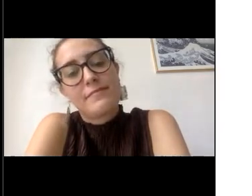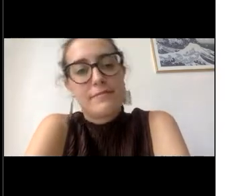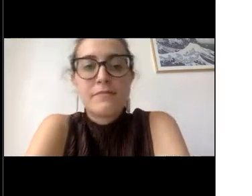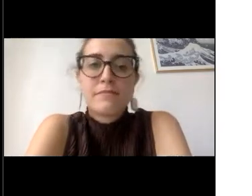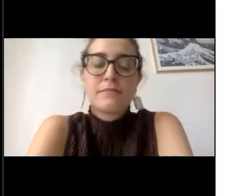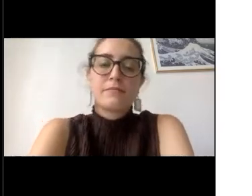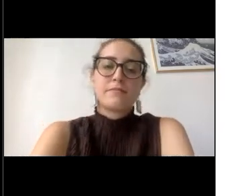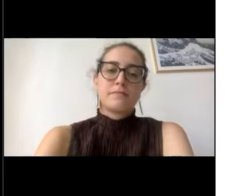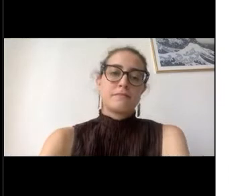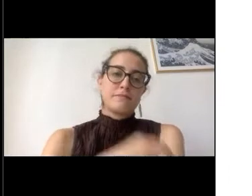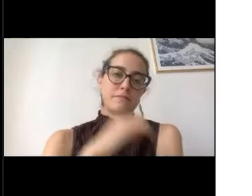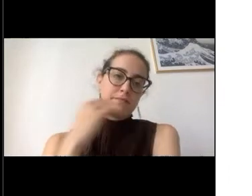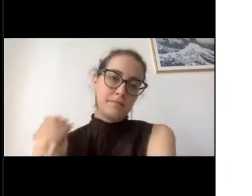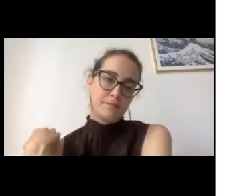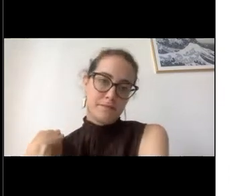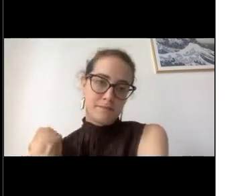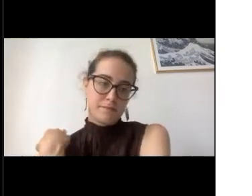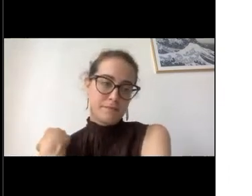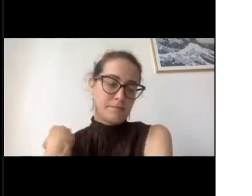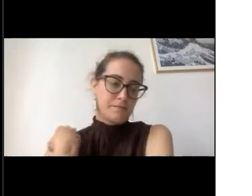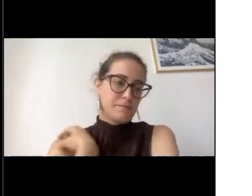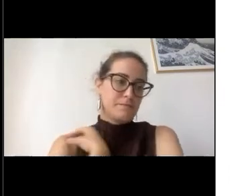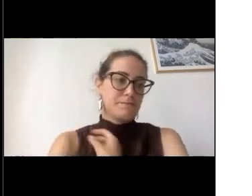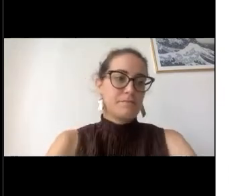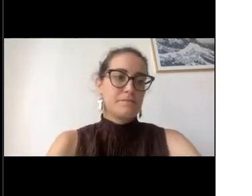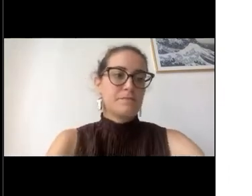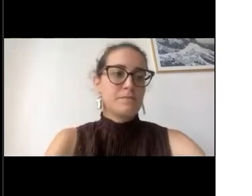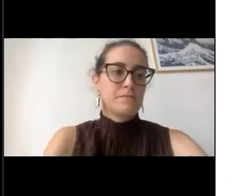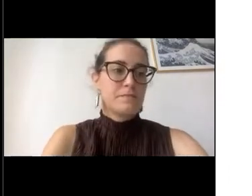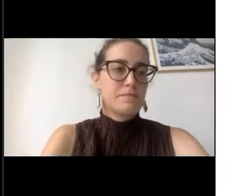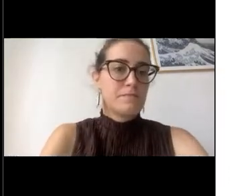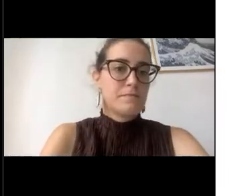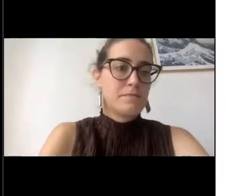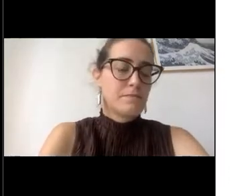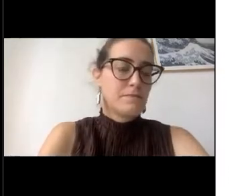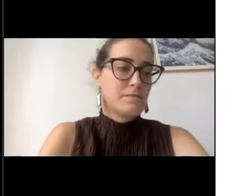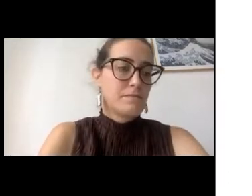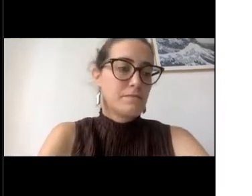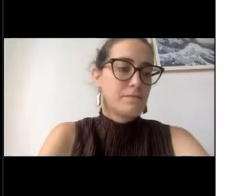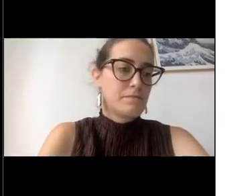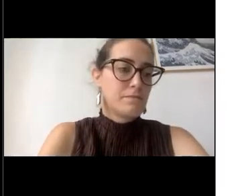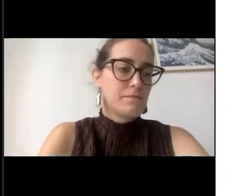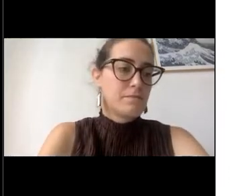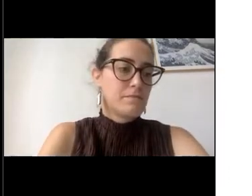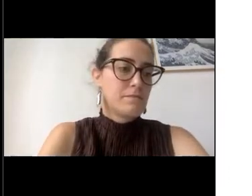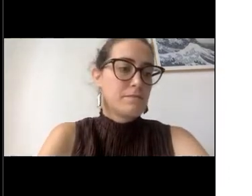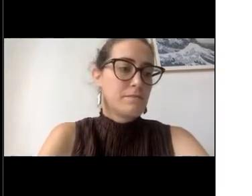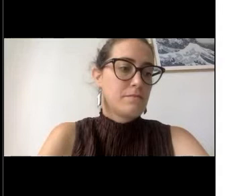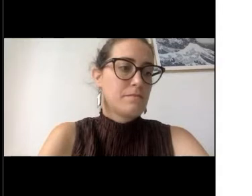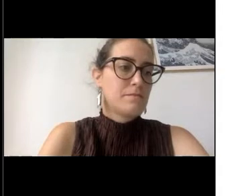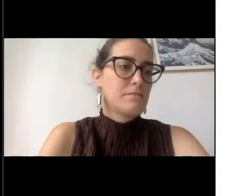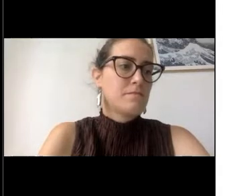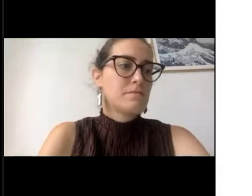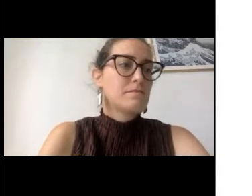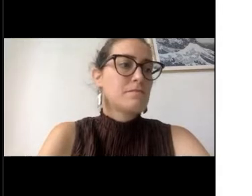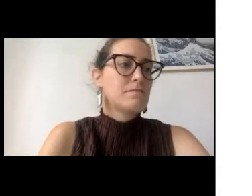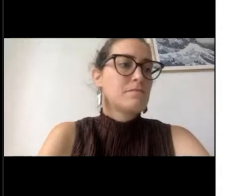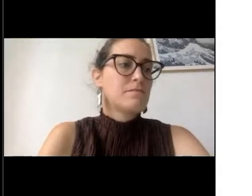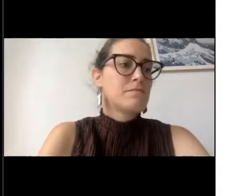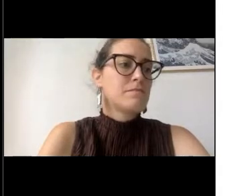se focalizzata su le attività del riscaldamento della cucina domestica che sono un importante fonte di gas